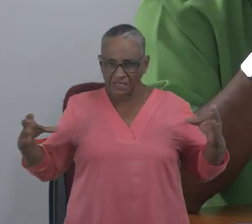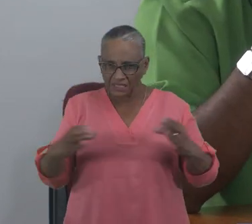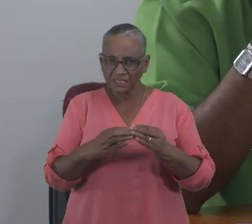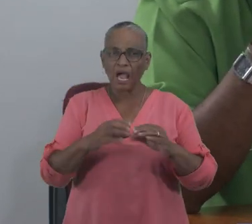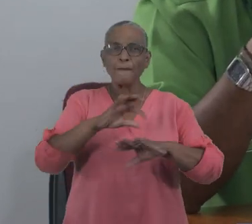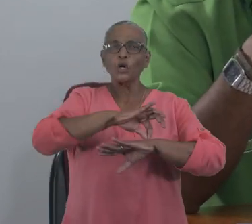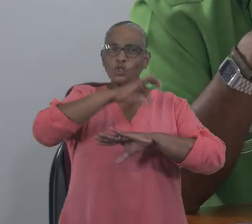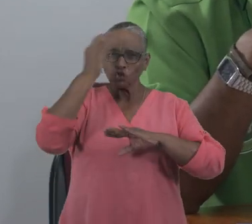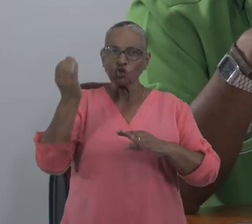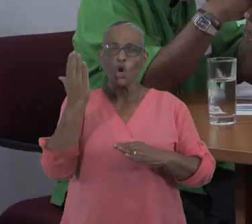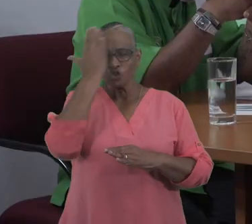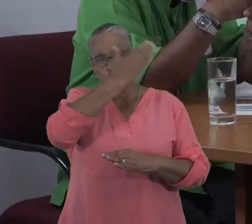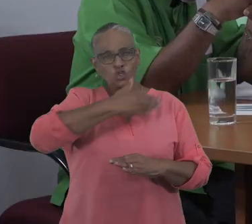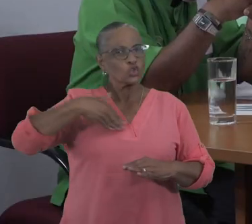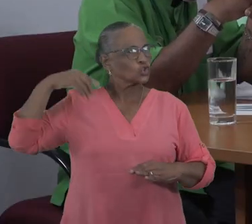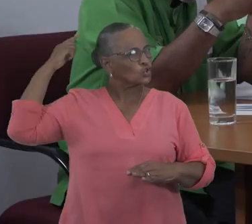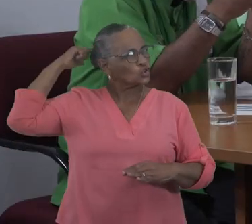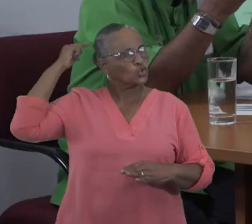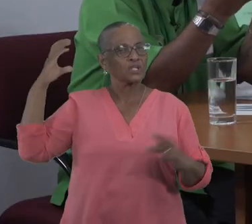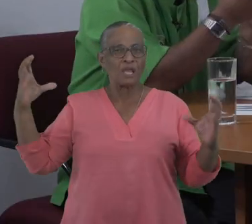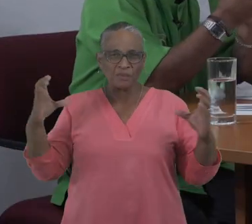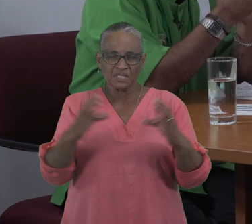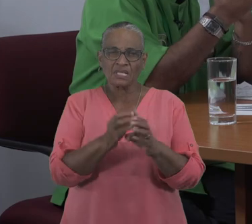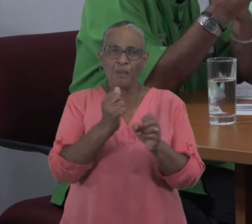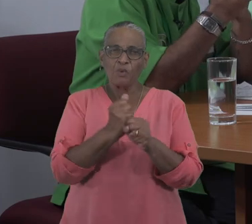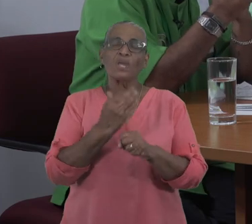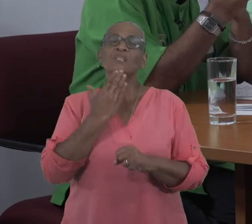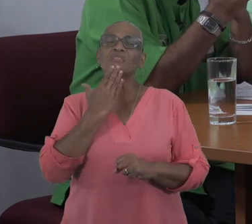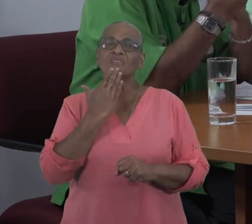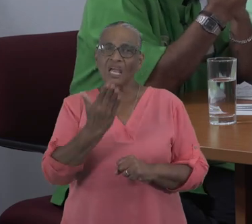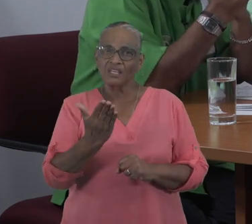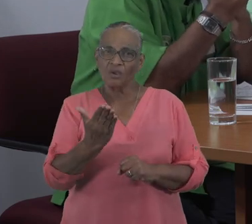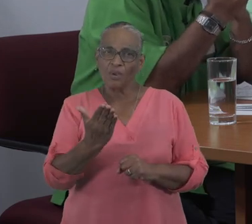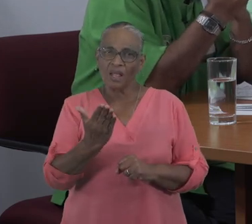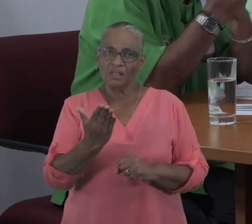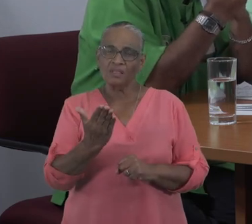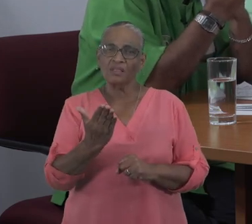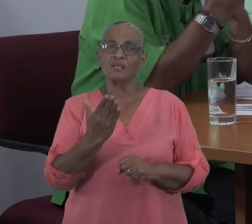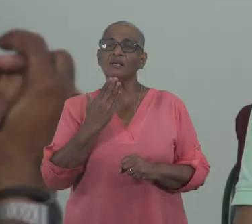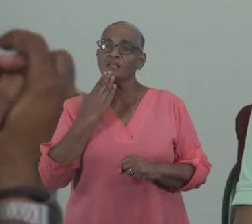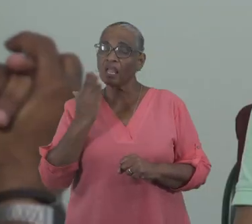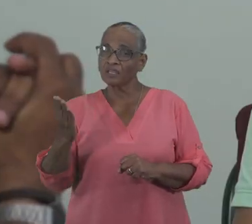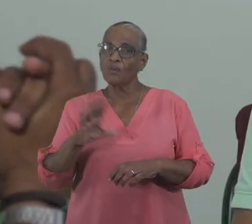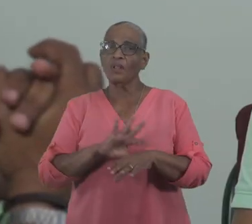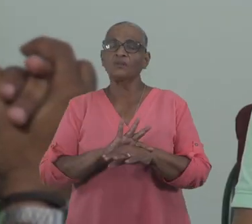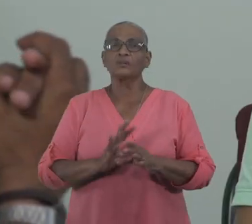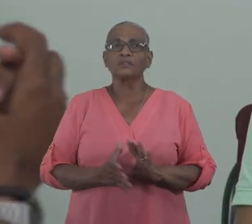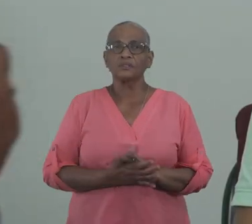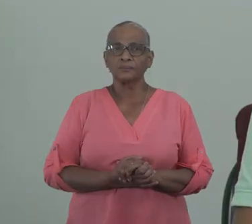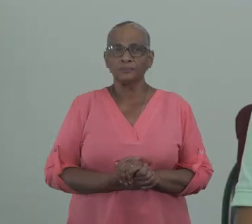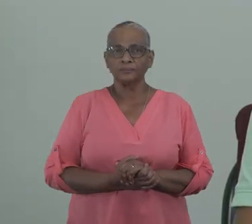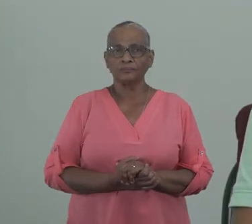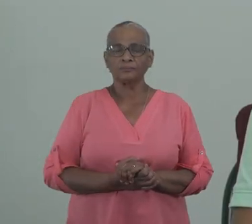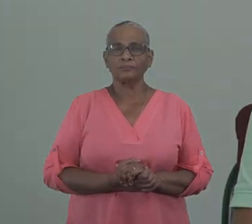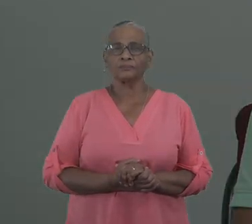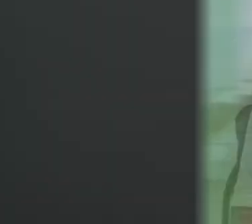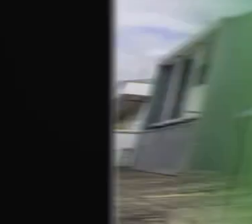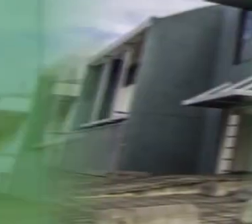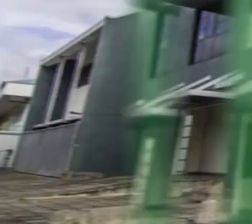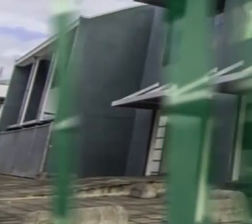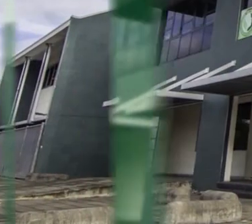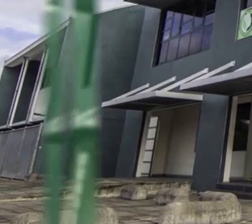een gezond Suriname. Dat mi want takkie. Mensen, many thanks. En ook nog dokter Jan, many thanks. Graag gedaan.